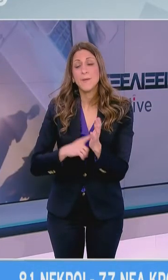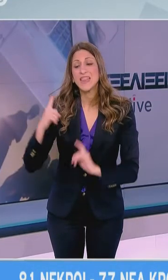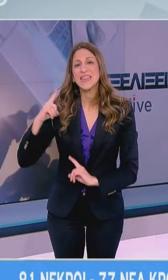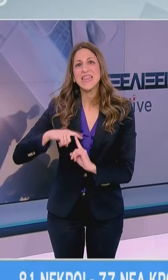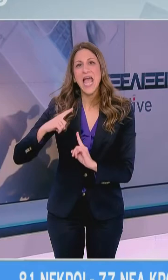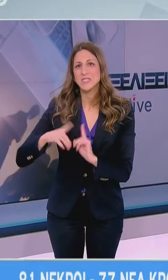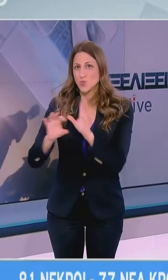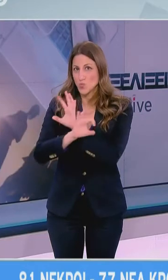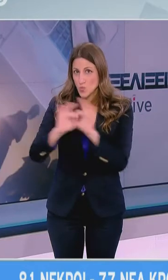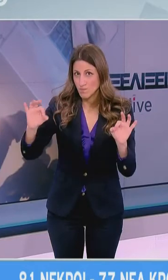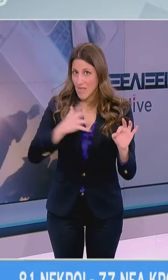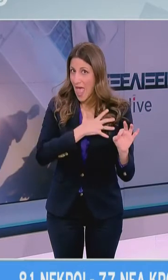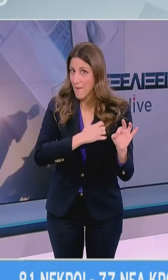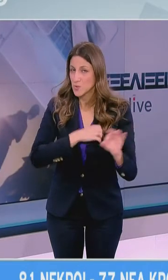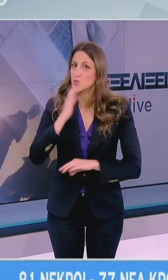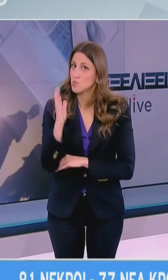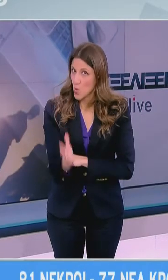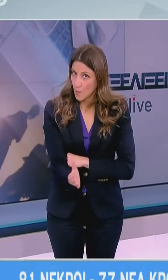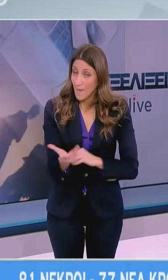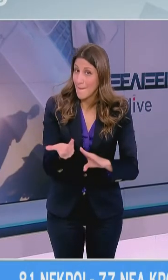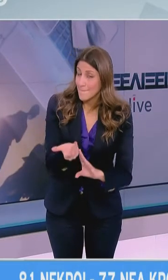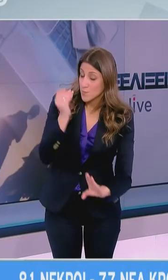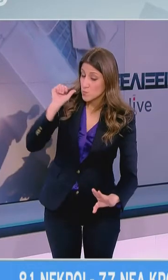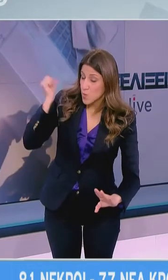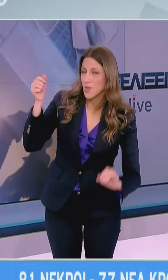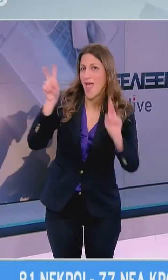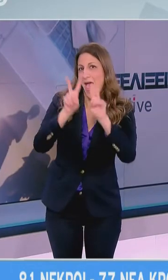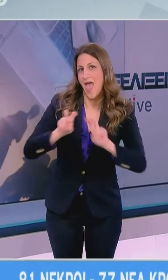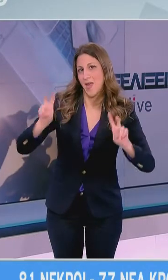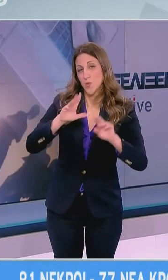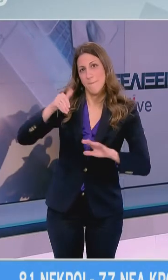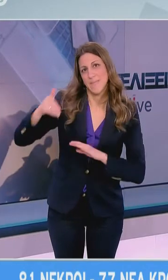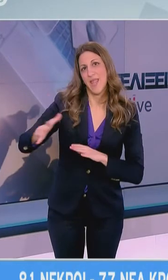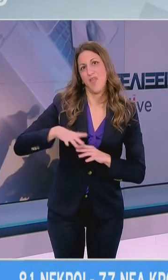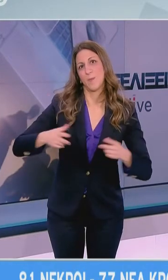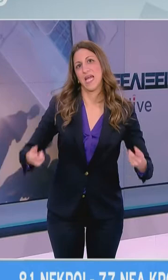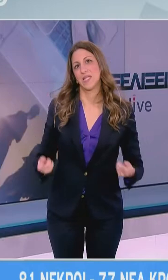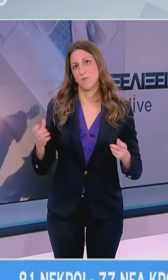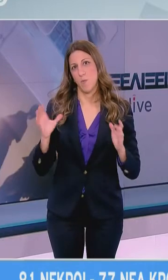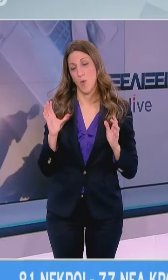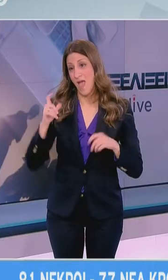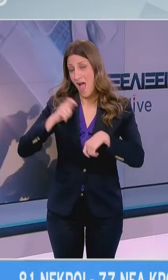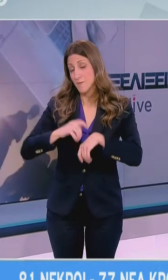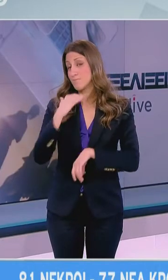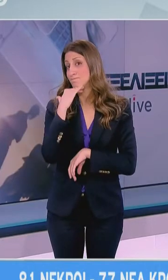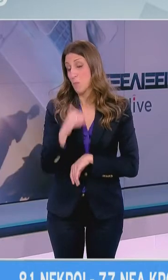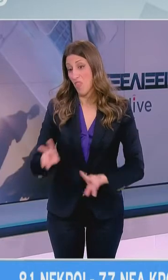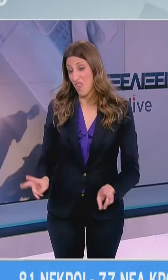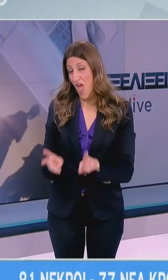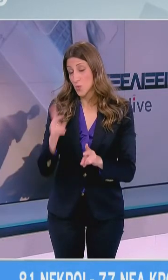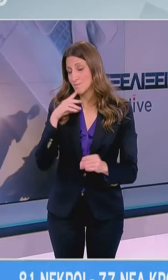μεθόδων από την επιστημονική κοινότητα πριν περάσουν στη μαζική χρήση από τον πληθυσμό. Και σε αυτή τη φάση δεν μπορούν να χρησιμοποιηθούν